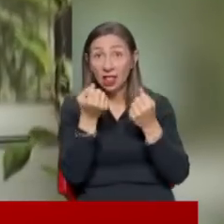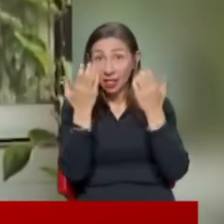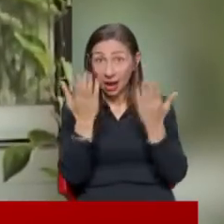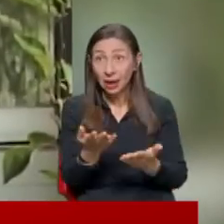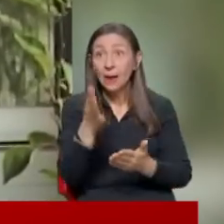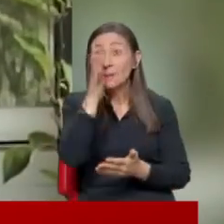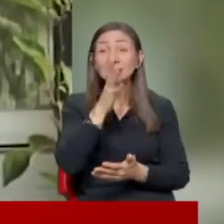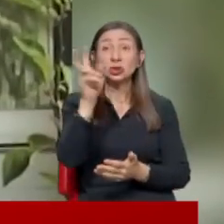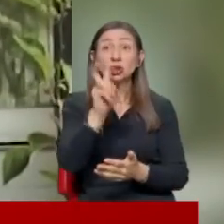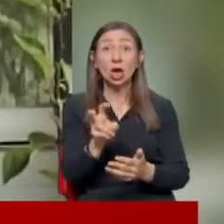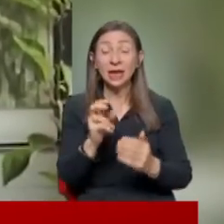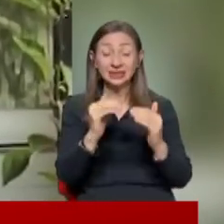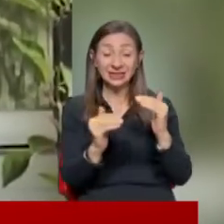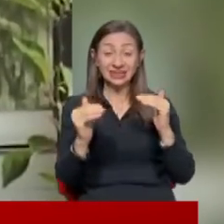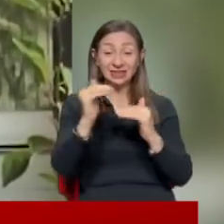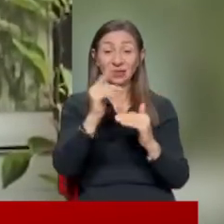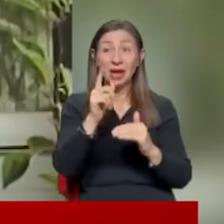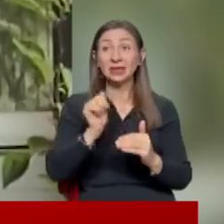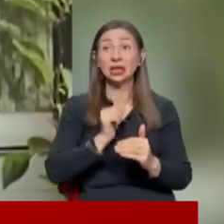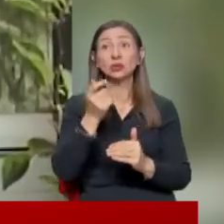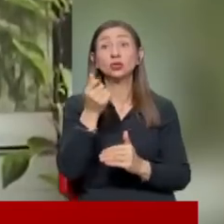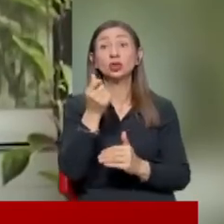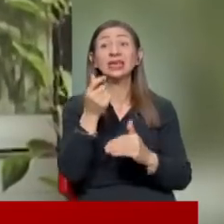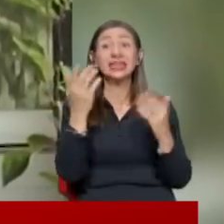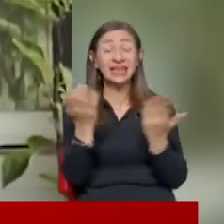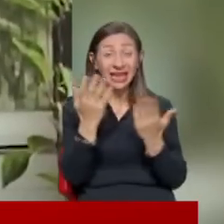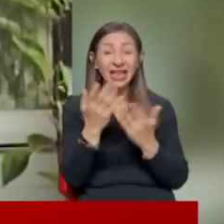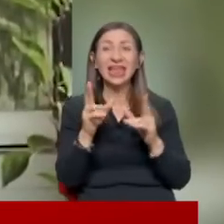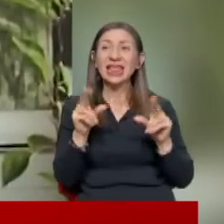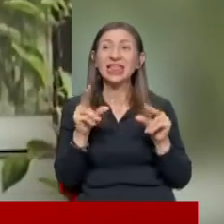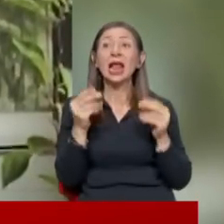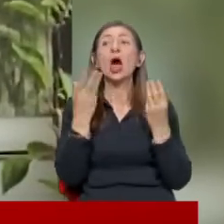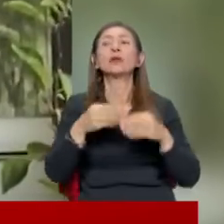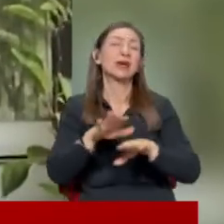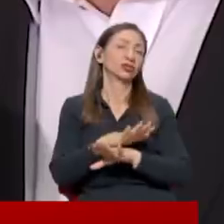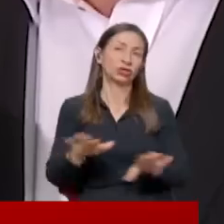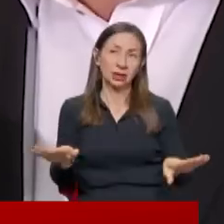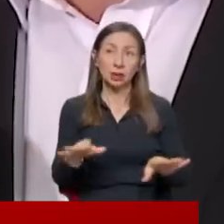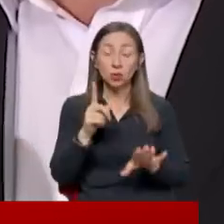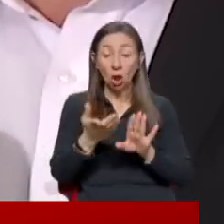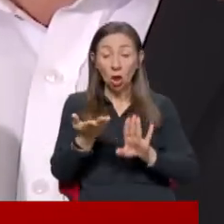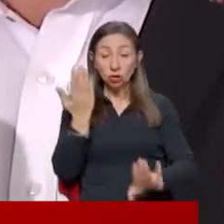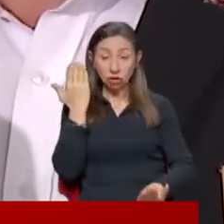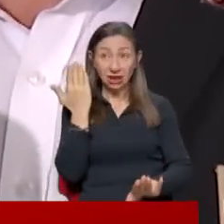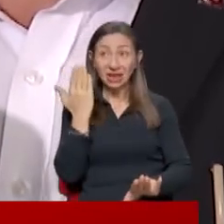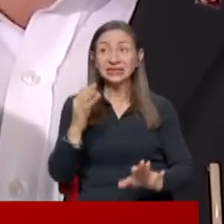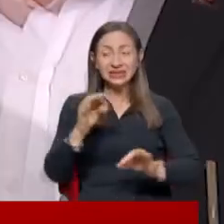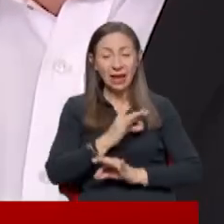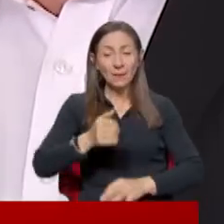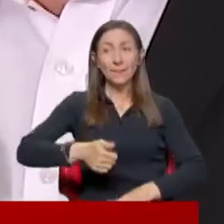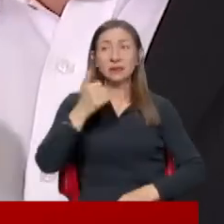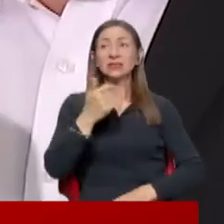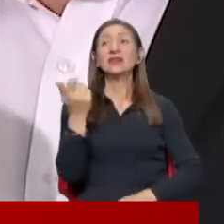alındığında $500 seviyesinde bir asgari ücret dahi yeterli olmayacaktır. Bundan önceki Sayın